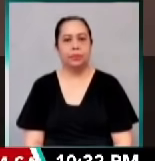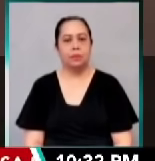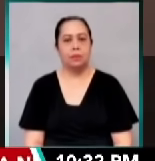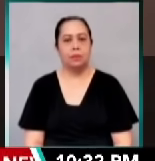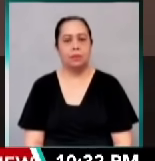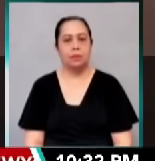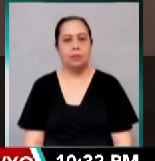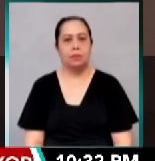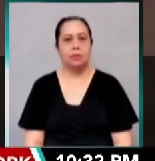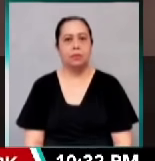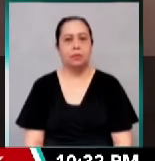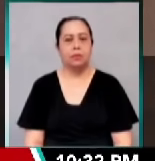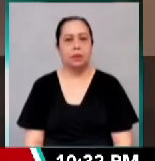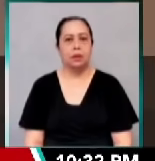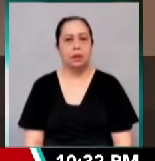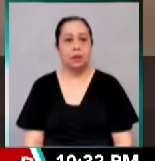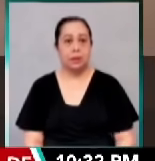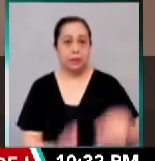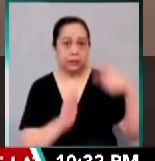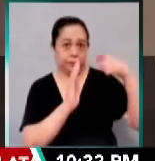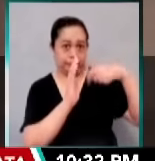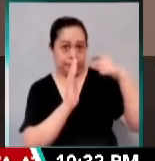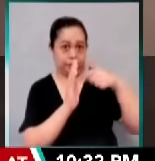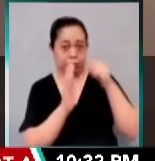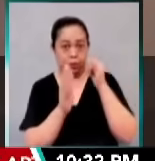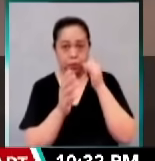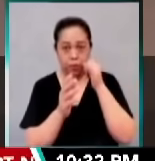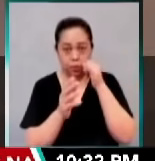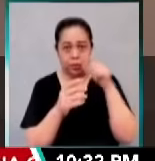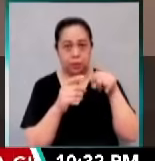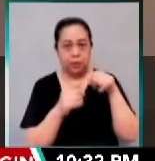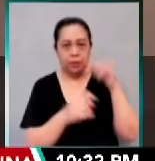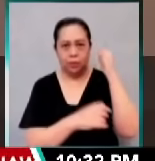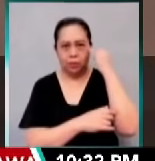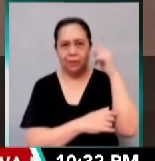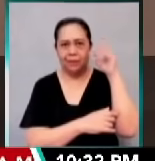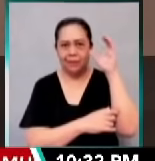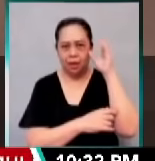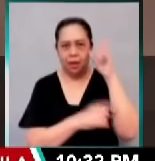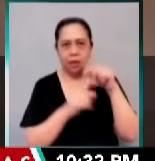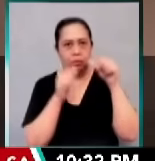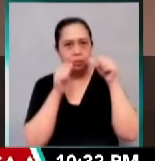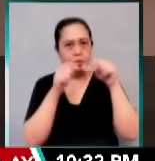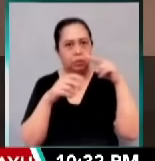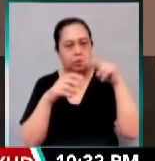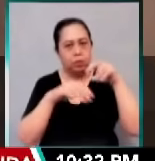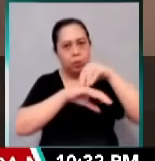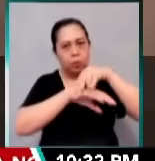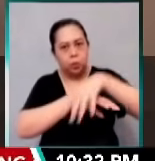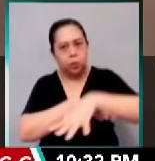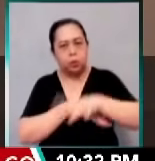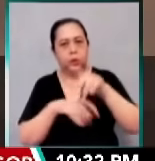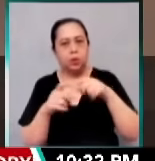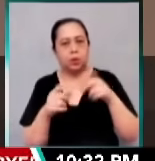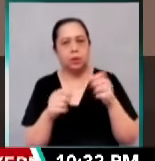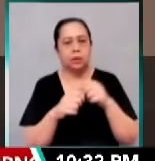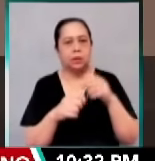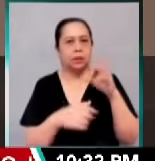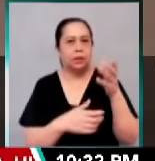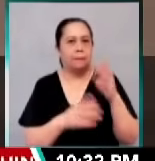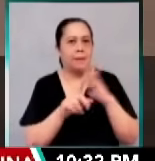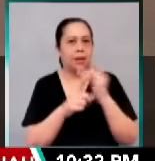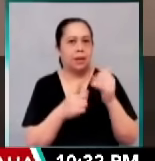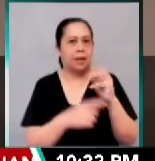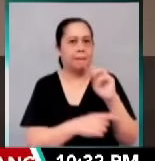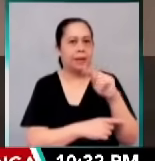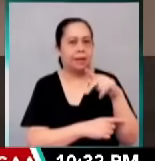Sa video na ito, nakuha ni Idol Kabahar, kita ang pagguho ng lupa sa Sitio Languyon, Camposais, Barangay Manipis, Talisay City,